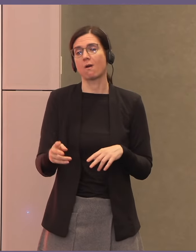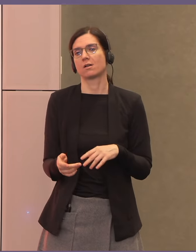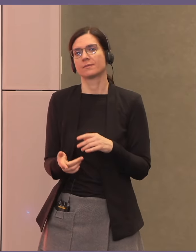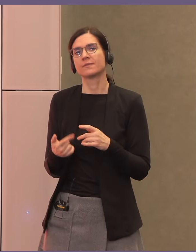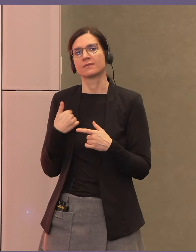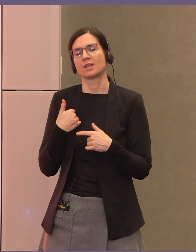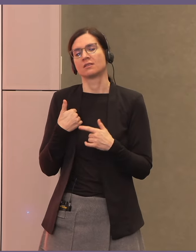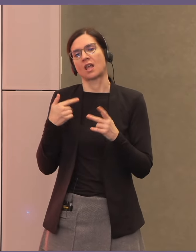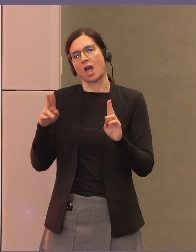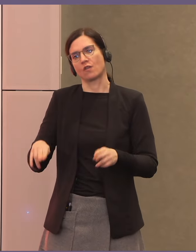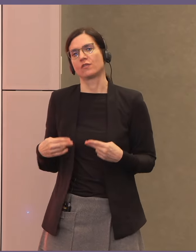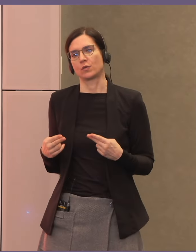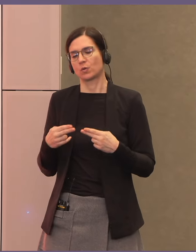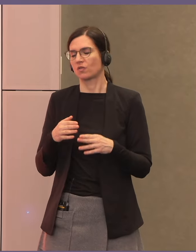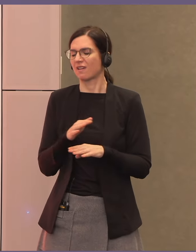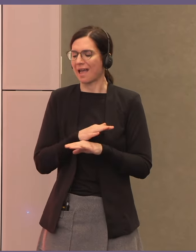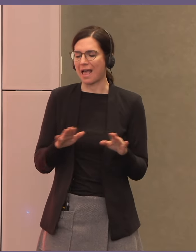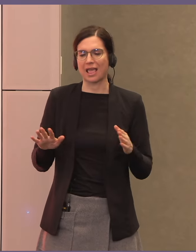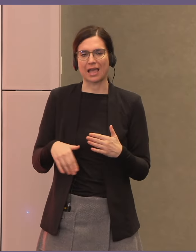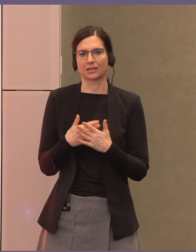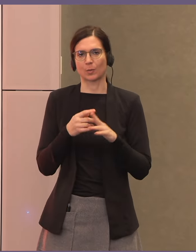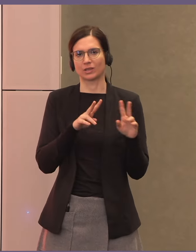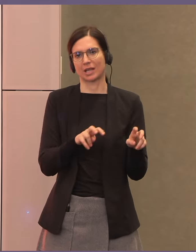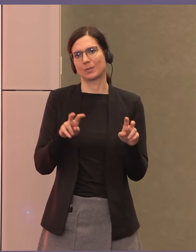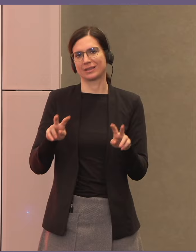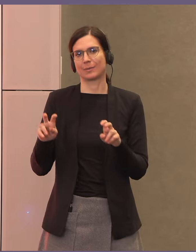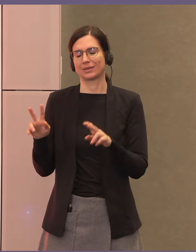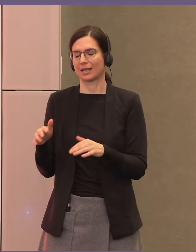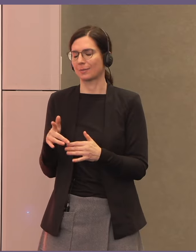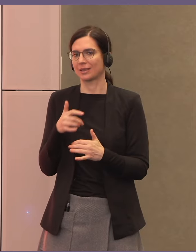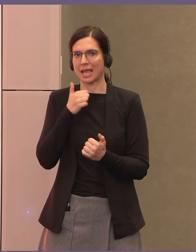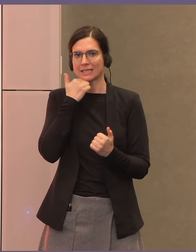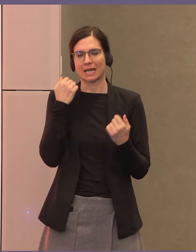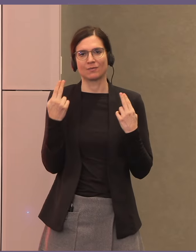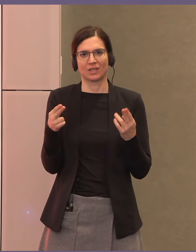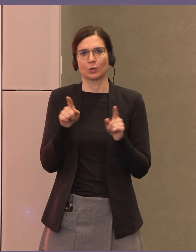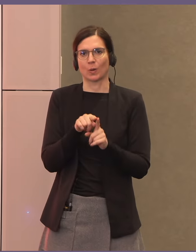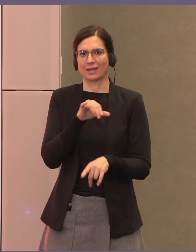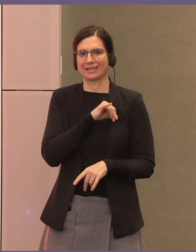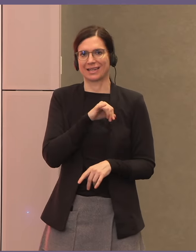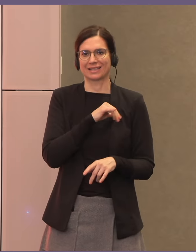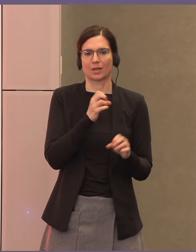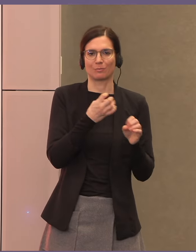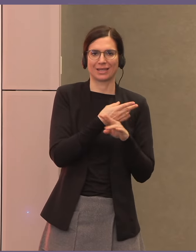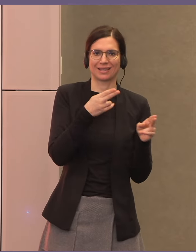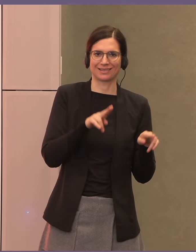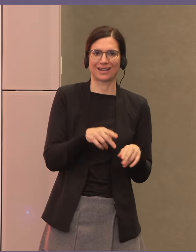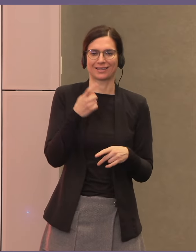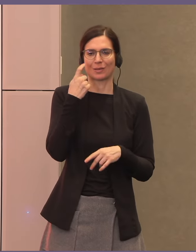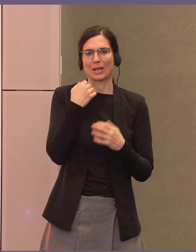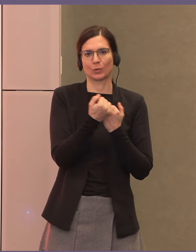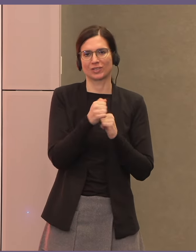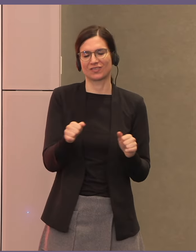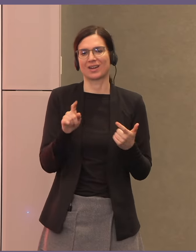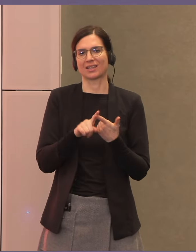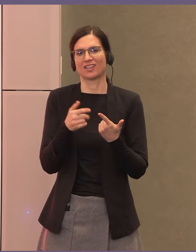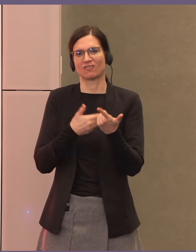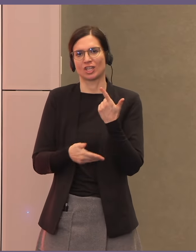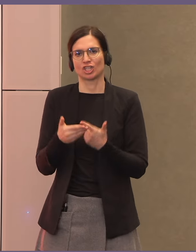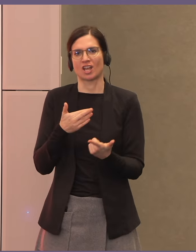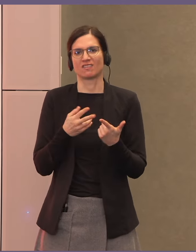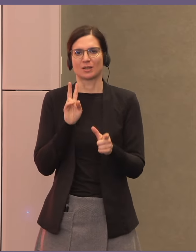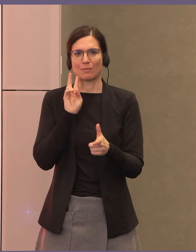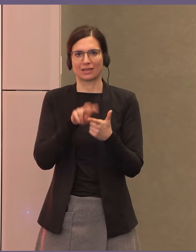sind glaube ich alle heute angebotenen Themen extrem wichtig es geht um Medienrecht und Meinungsfreiheit es geht um Wirtschaft